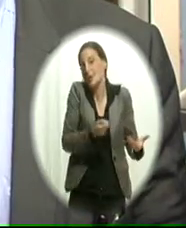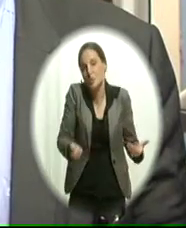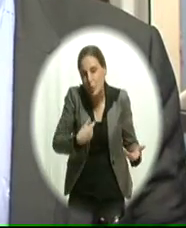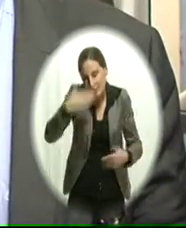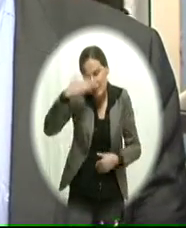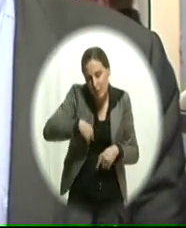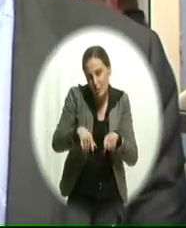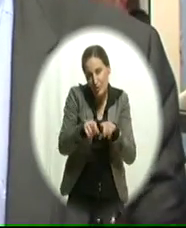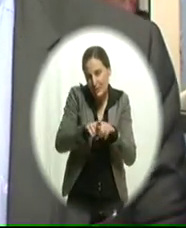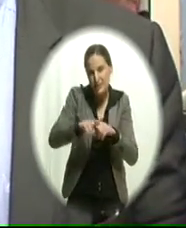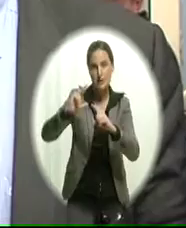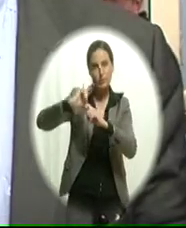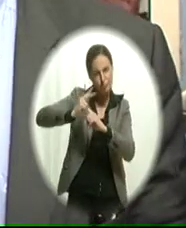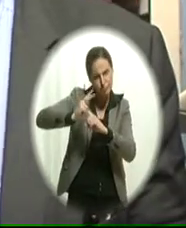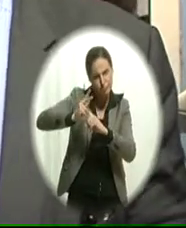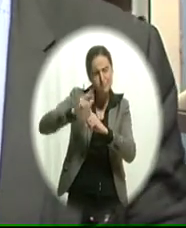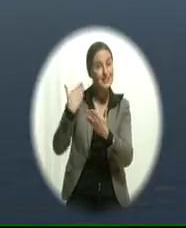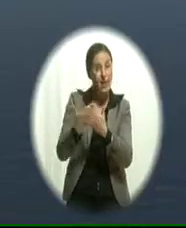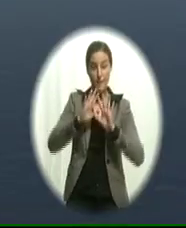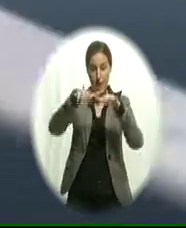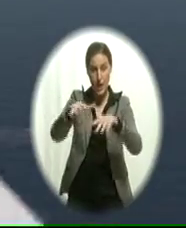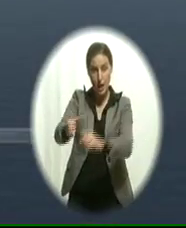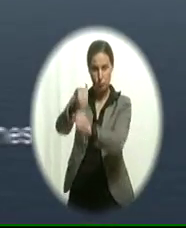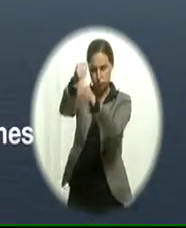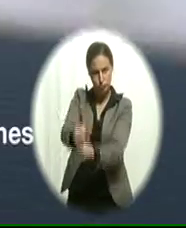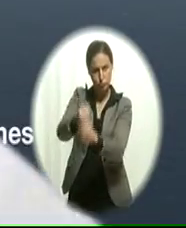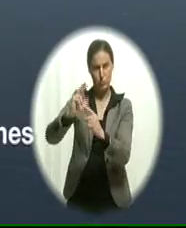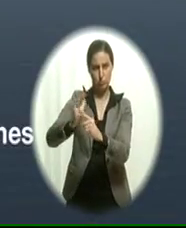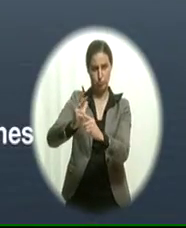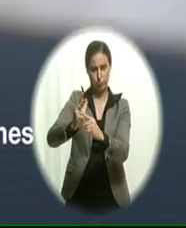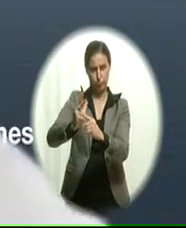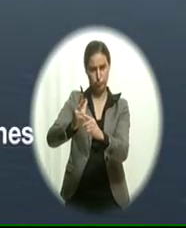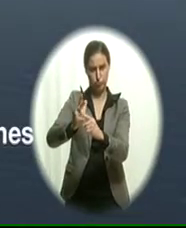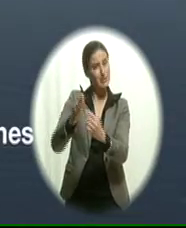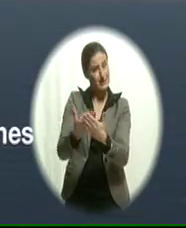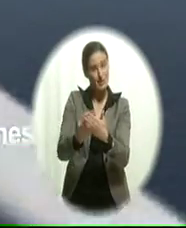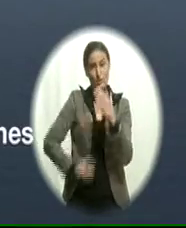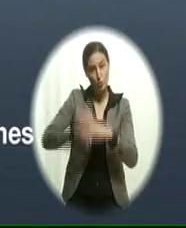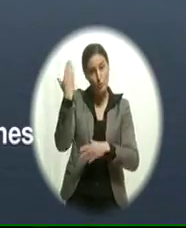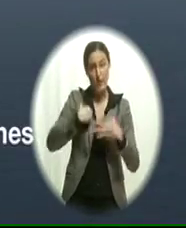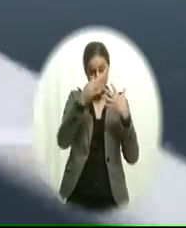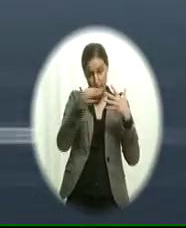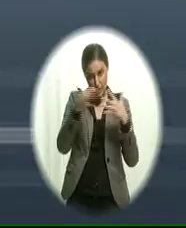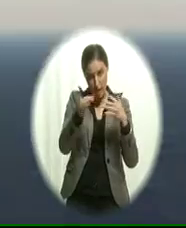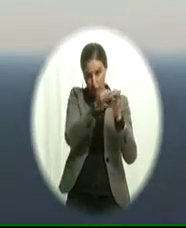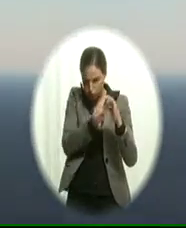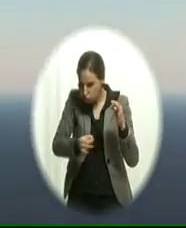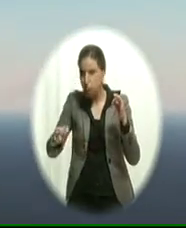qui est tout de même l'éolien offshore, une nouvelle filière industrielle, des usines avec des sous-traitants qui